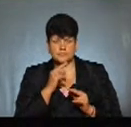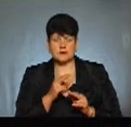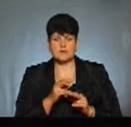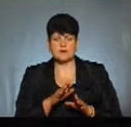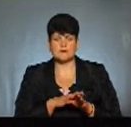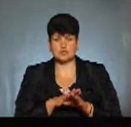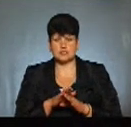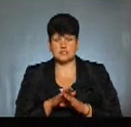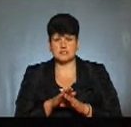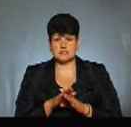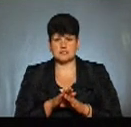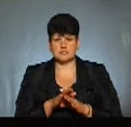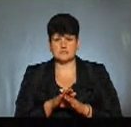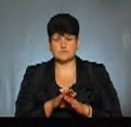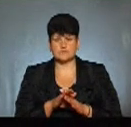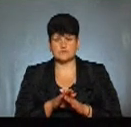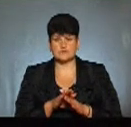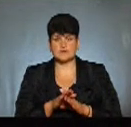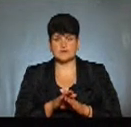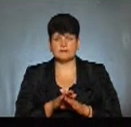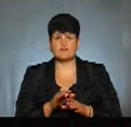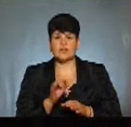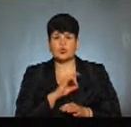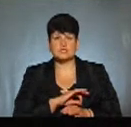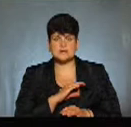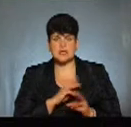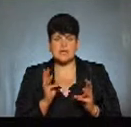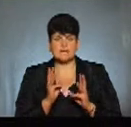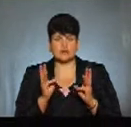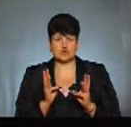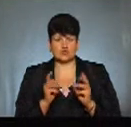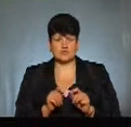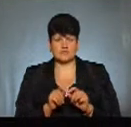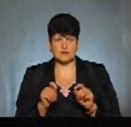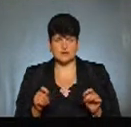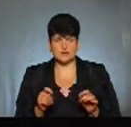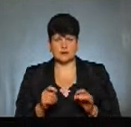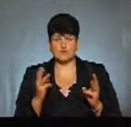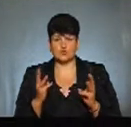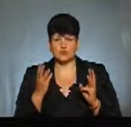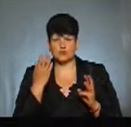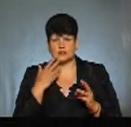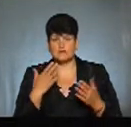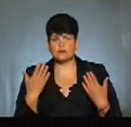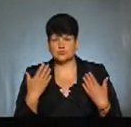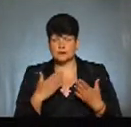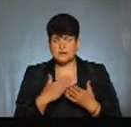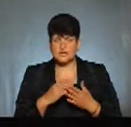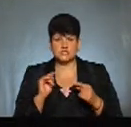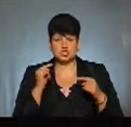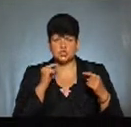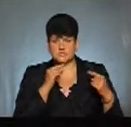використанні відкритого вогню на відкритих територіях, на природі, коли ви відпочиваєте, смажити